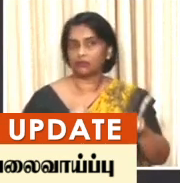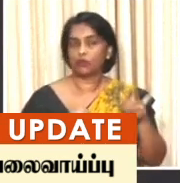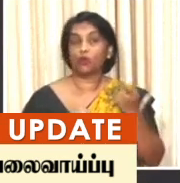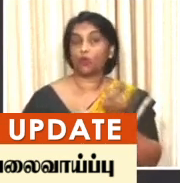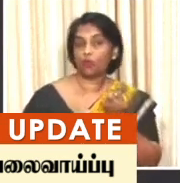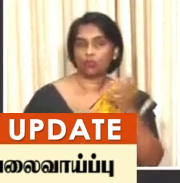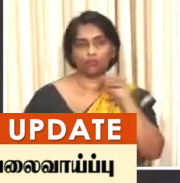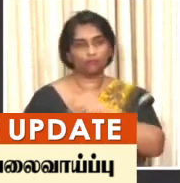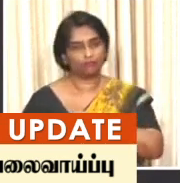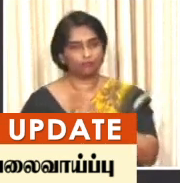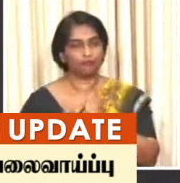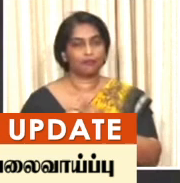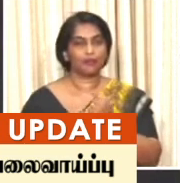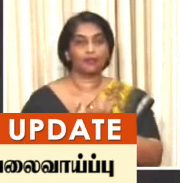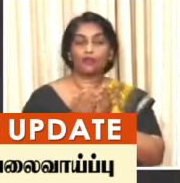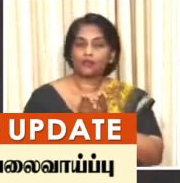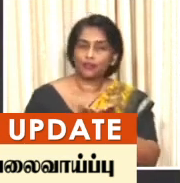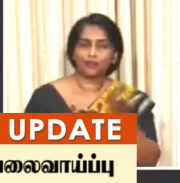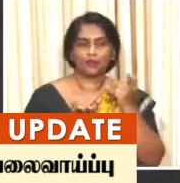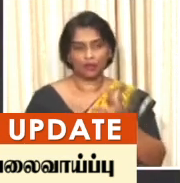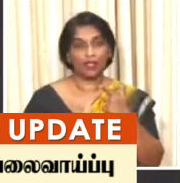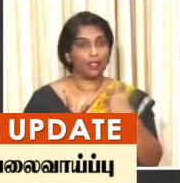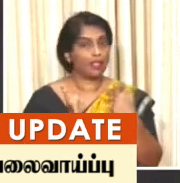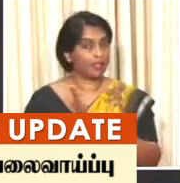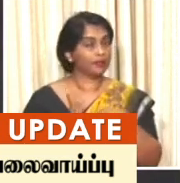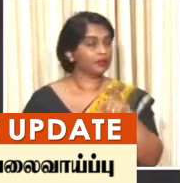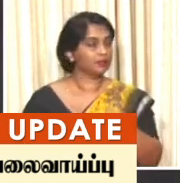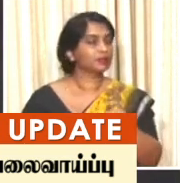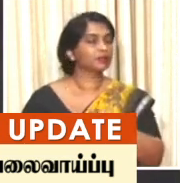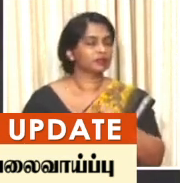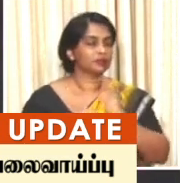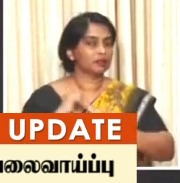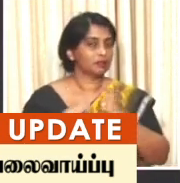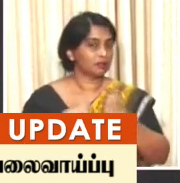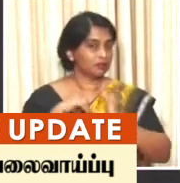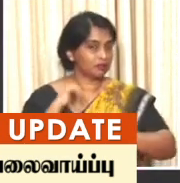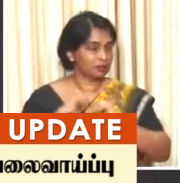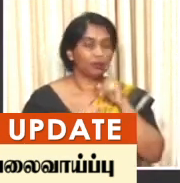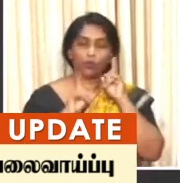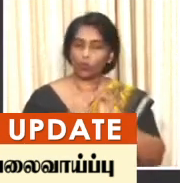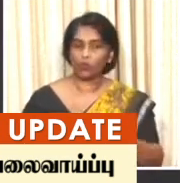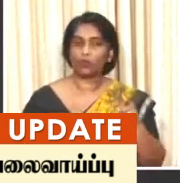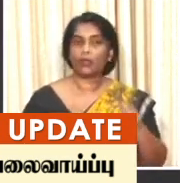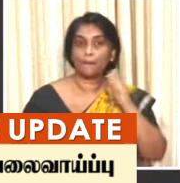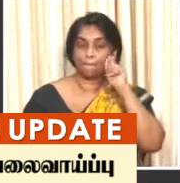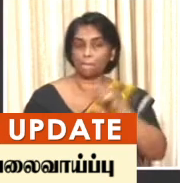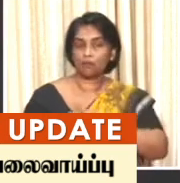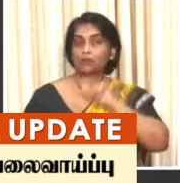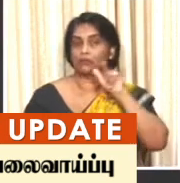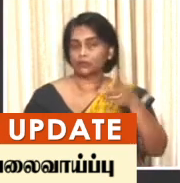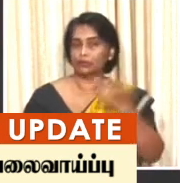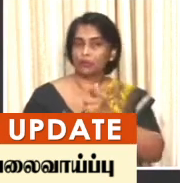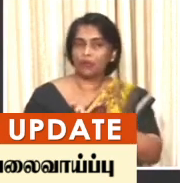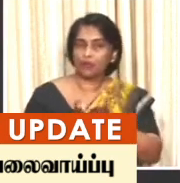මුදල් අරගෙන ප්‍රවාහන කටයුතු මේකේ පනතේ තියෙන මේ නීතියේ සකස් වෙන ආකාරයටම මේ මිනිස් සංක්‍රමණයක් අනීතික